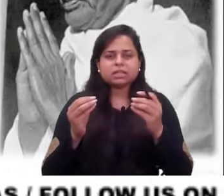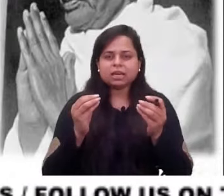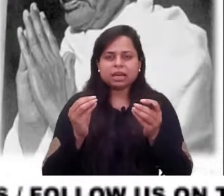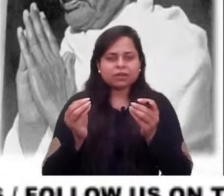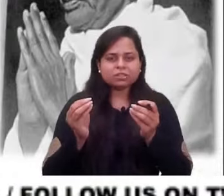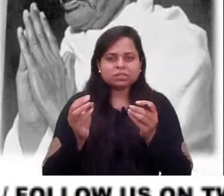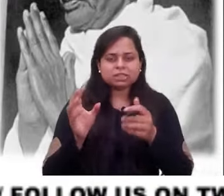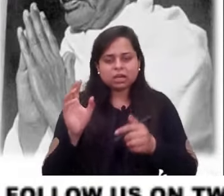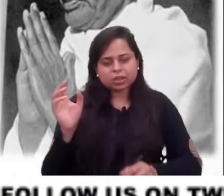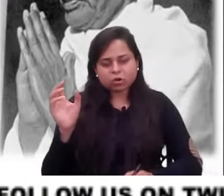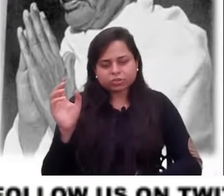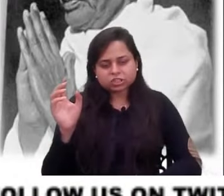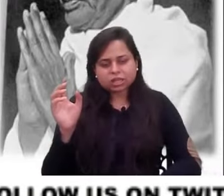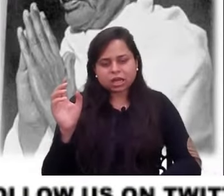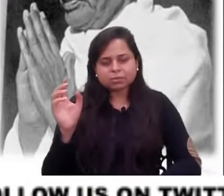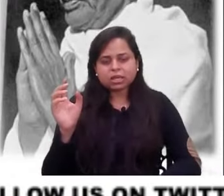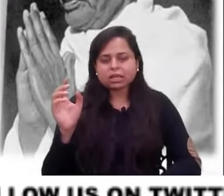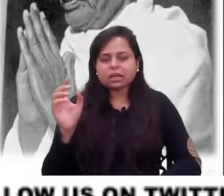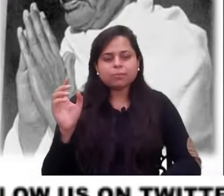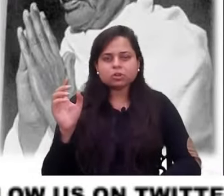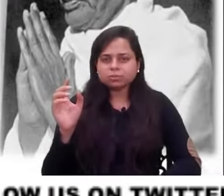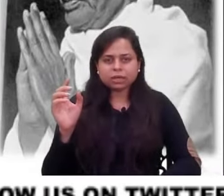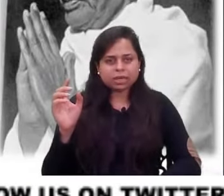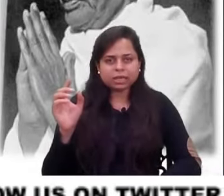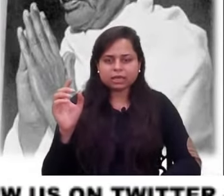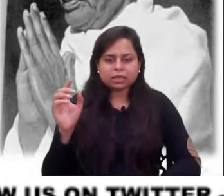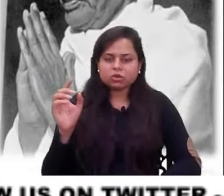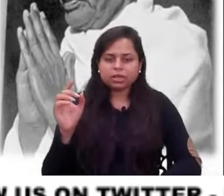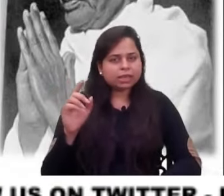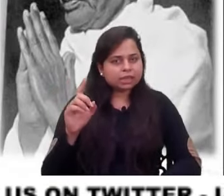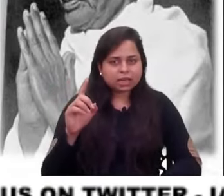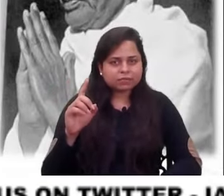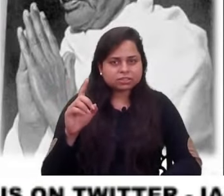लैंग्वेज में काम करने